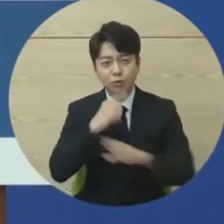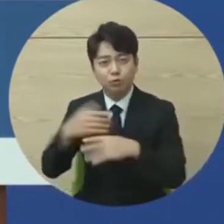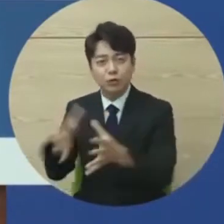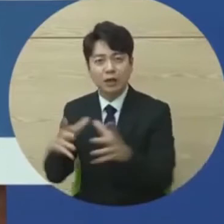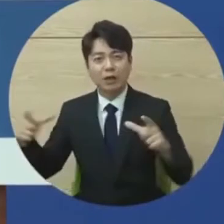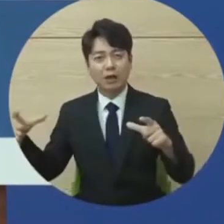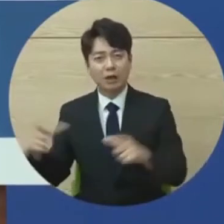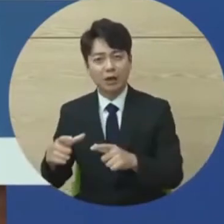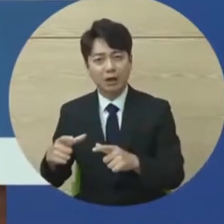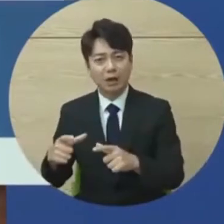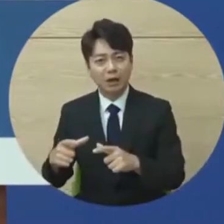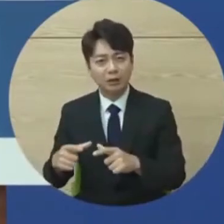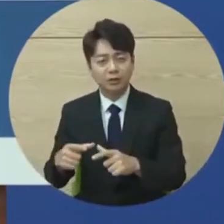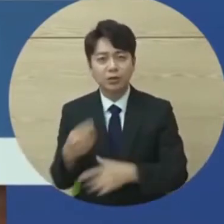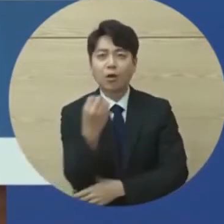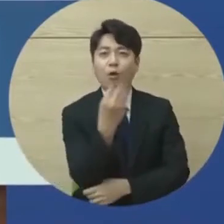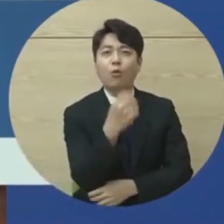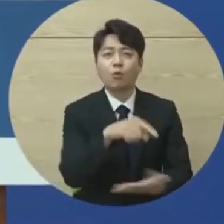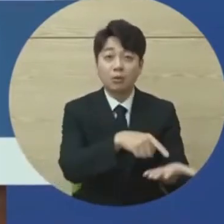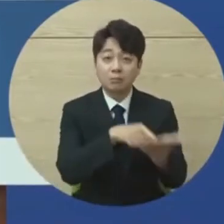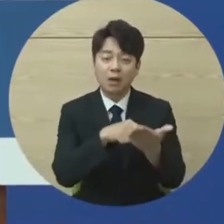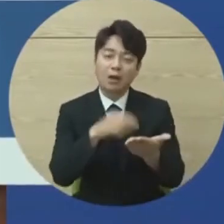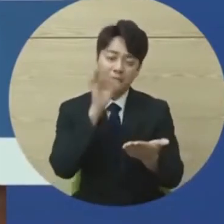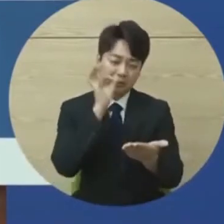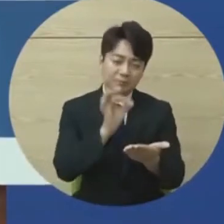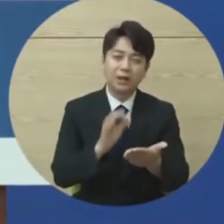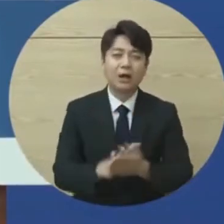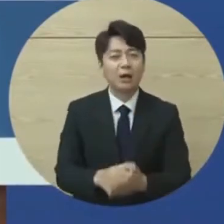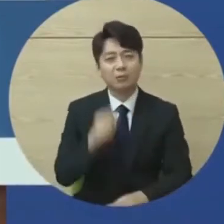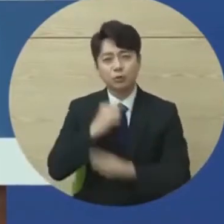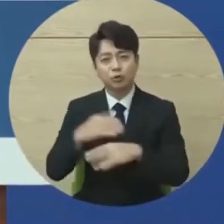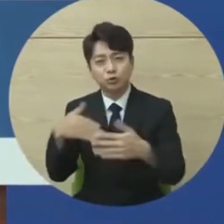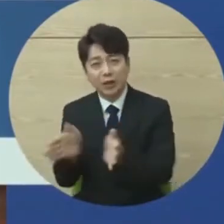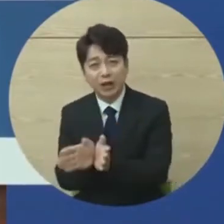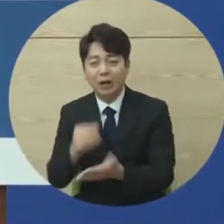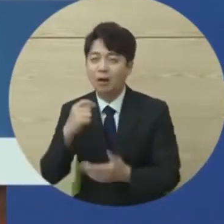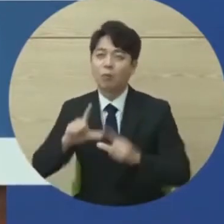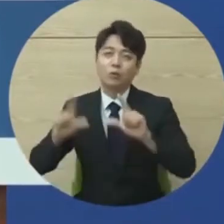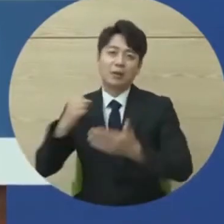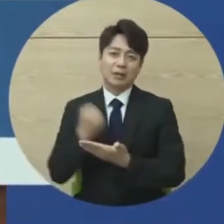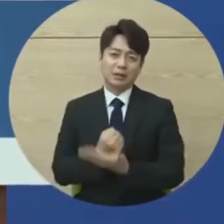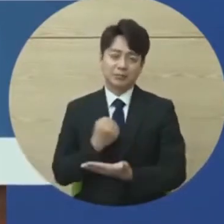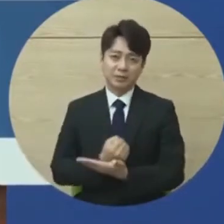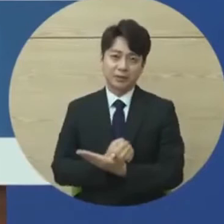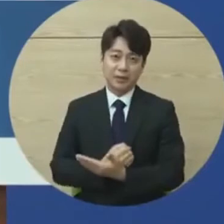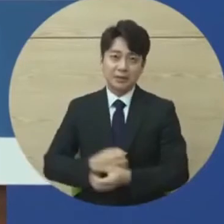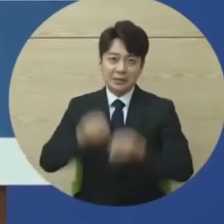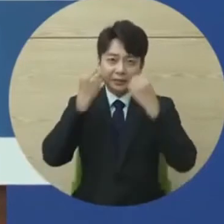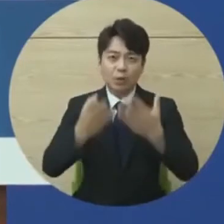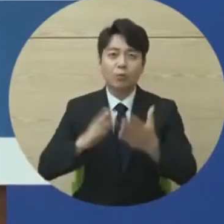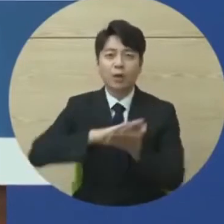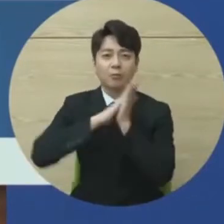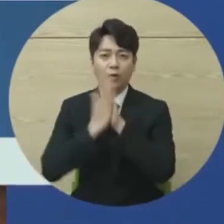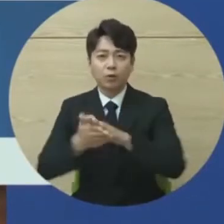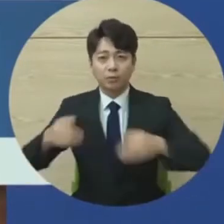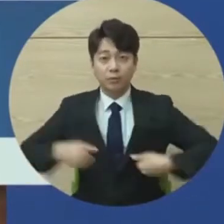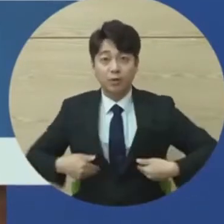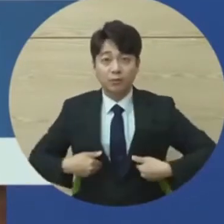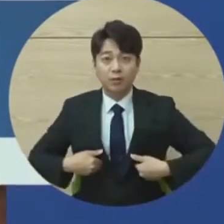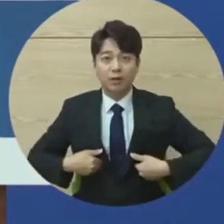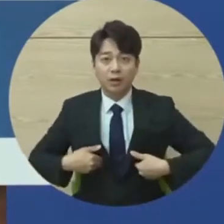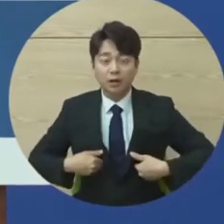발표됐습니다. 어쩌다가 민주당이 이렇게 됐습니까? 이제 민주당은 변화와 혁신을 해야 됩니다. 안주해서는 안